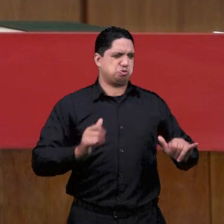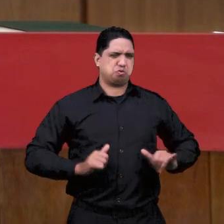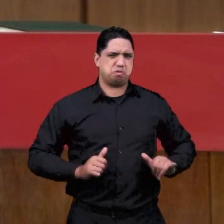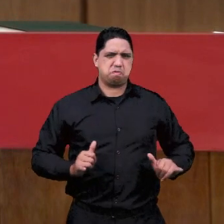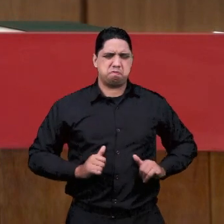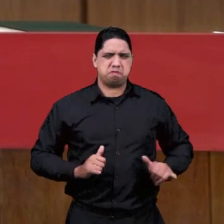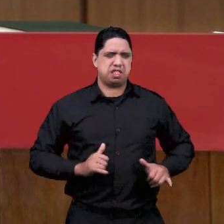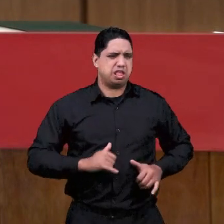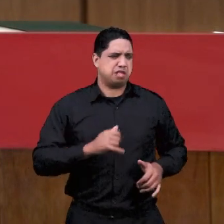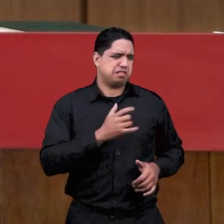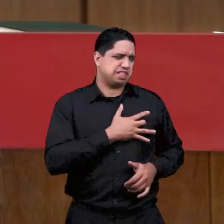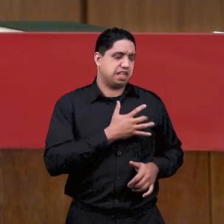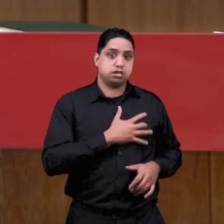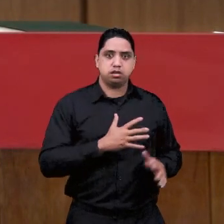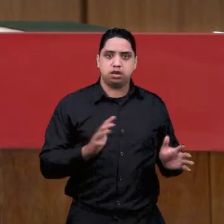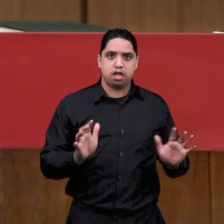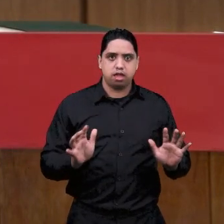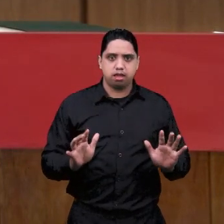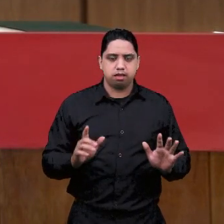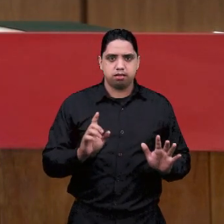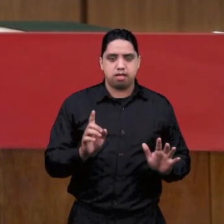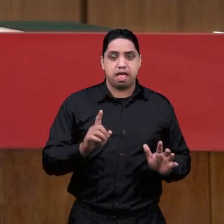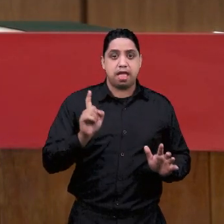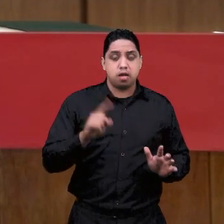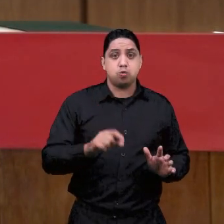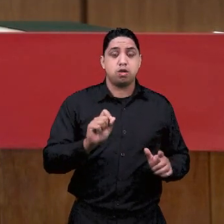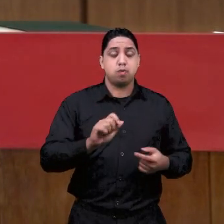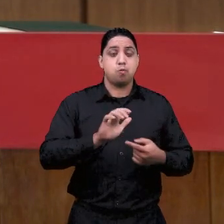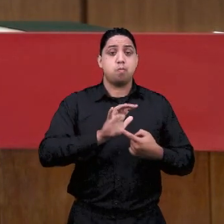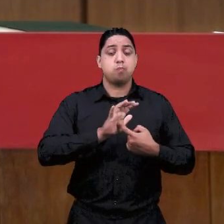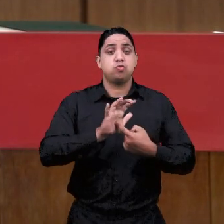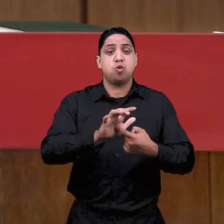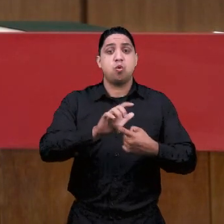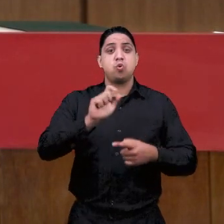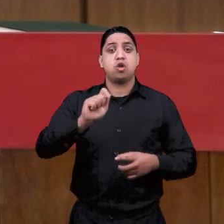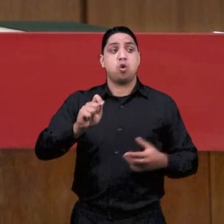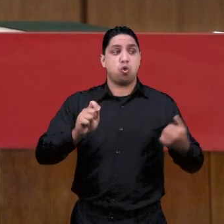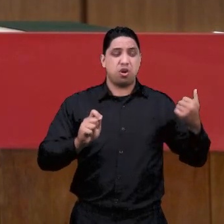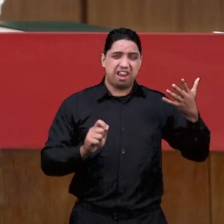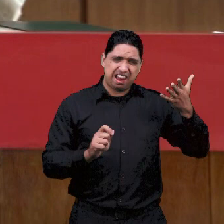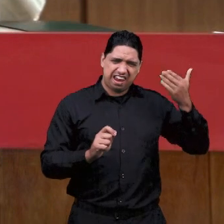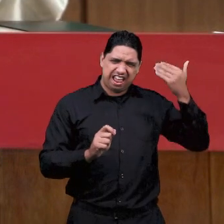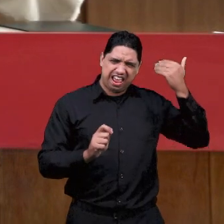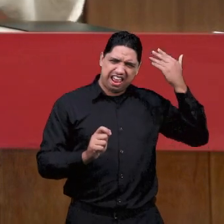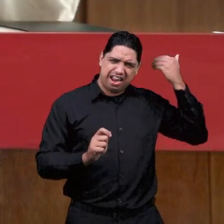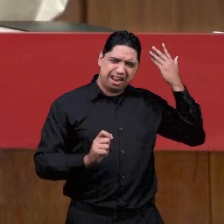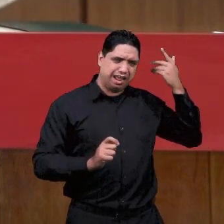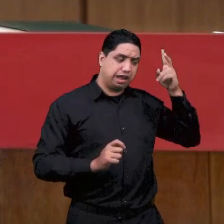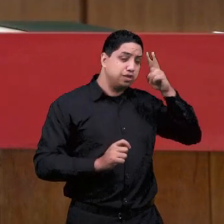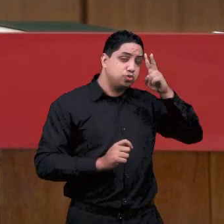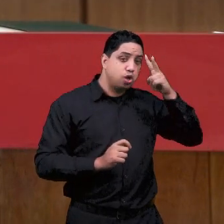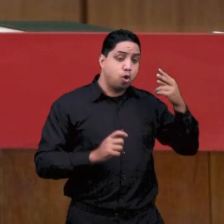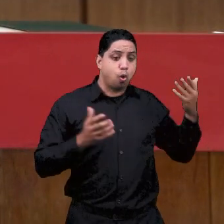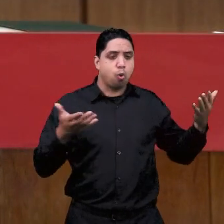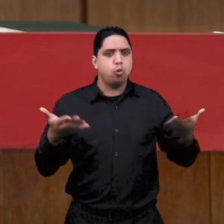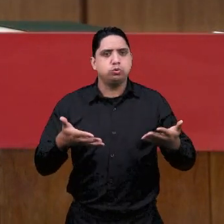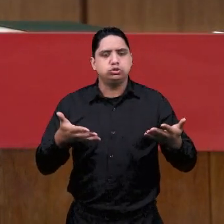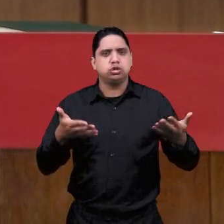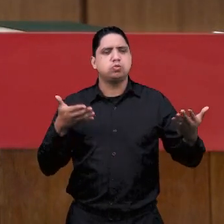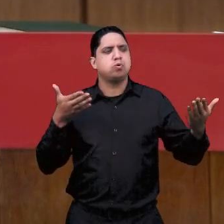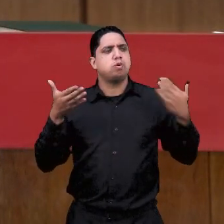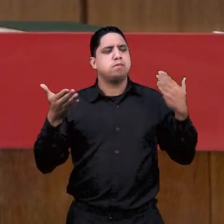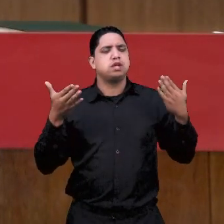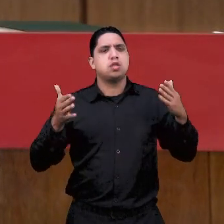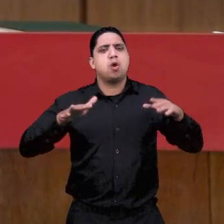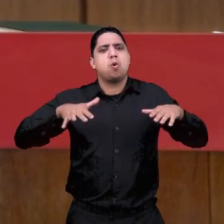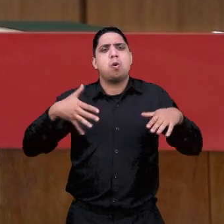a été ce que le Seigneur voulait nous montrer par rapport au projet, à son projet, le projet qui était